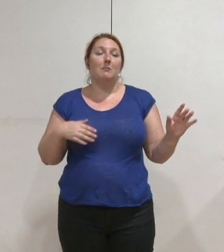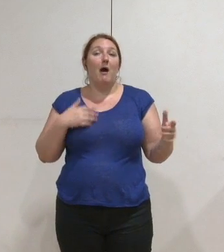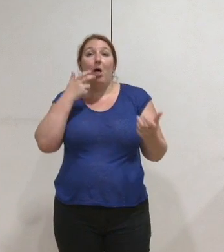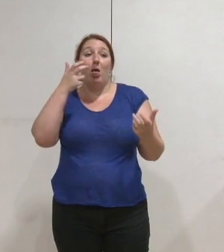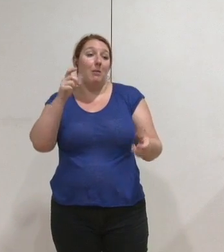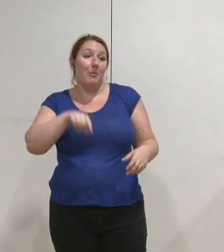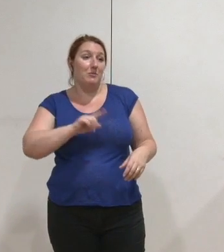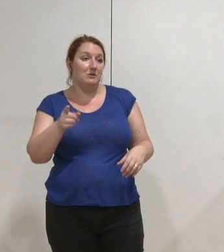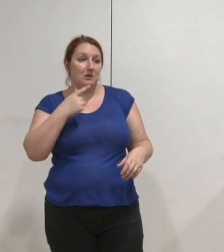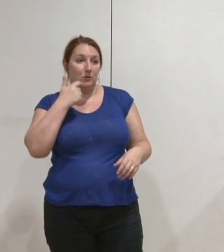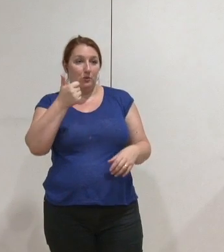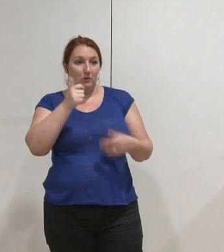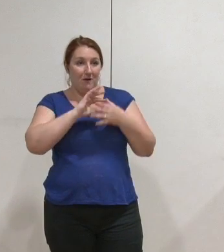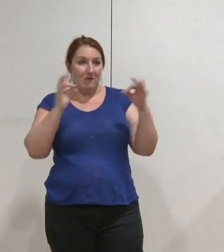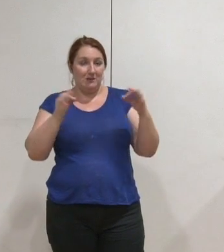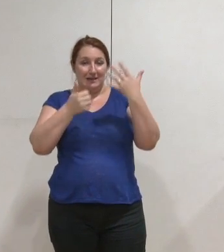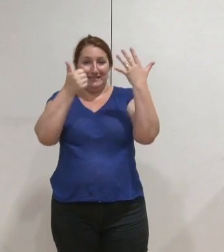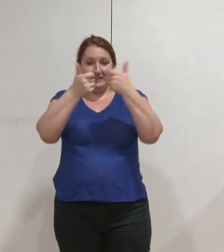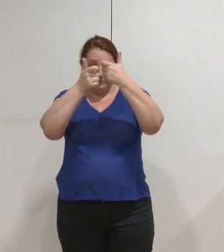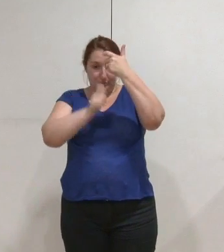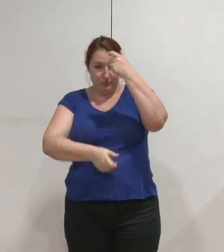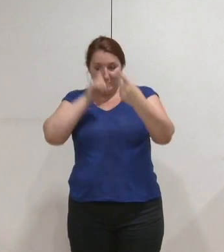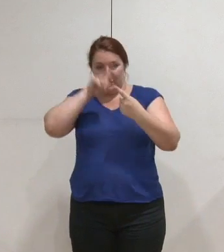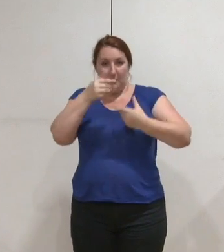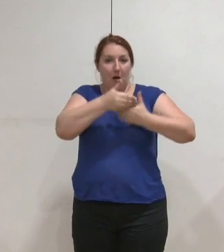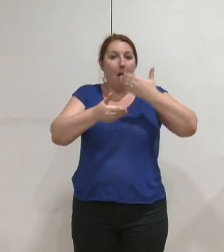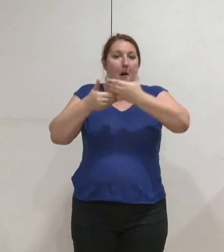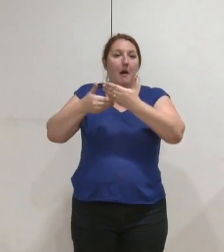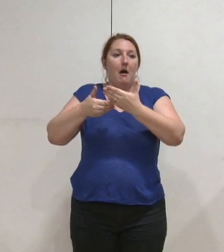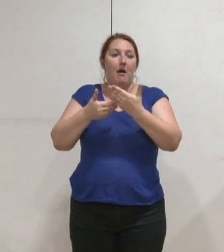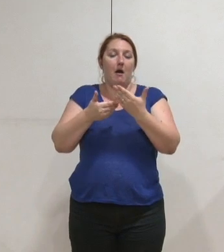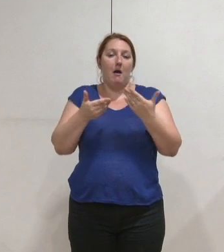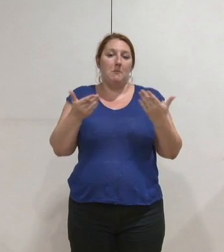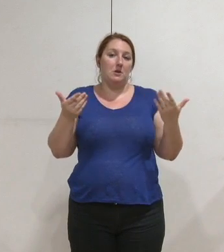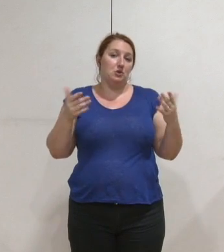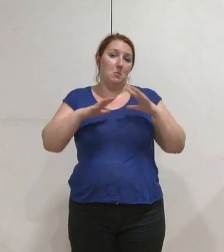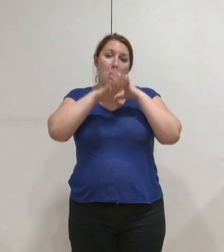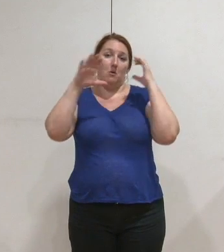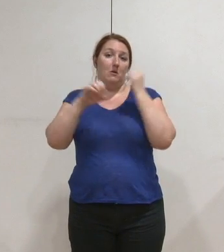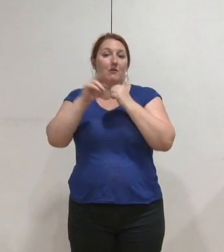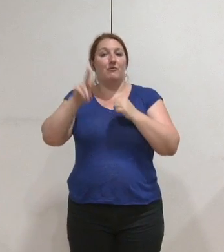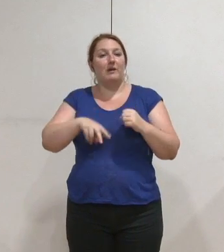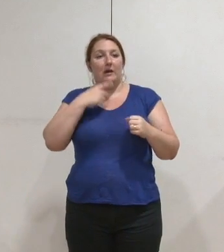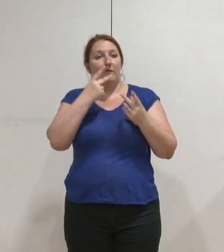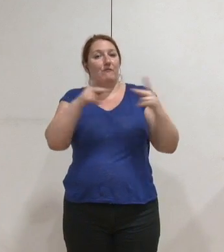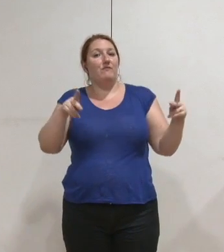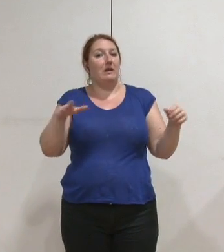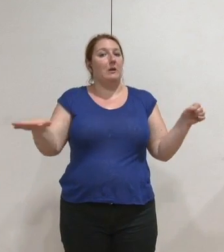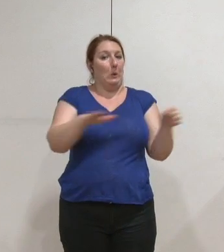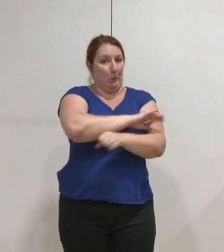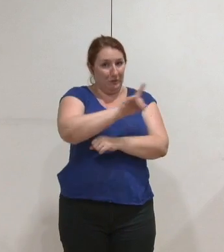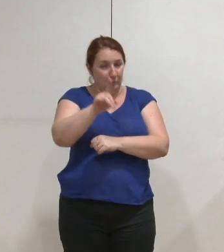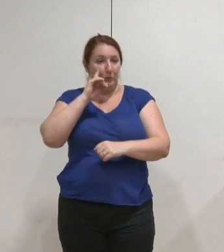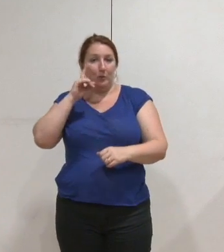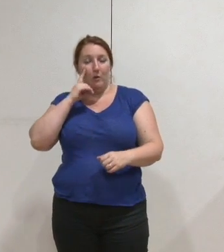délibérations qui se suiv concernant des opérations d'aménagement alors c'est pas la totalité de la ville puisque vous savez qu'il y a